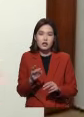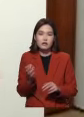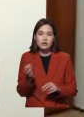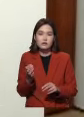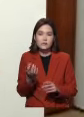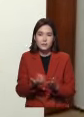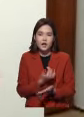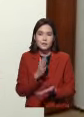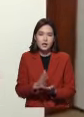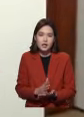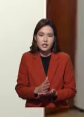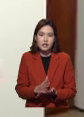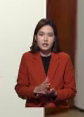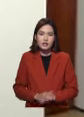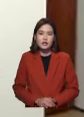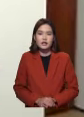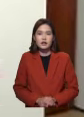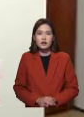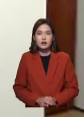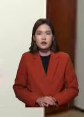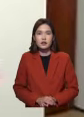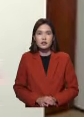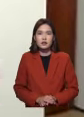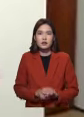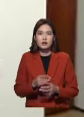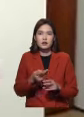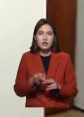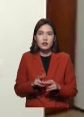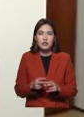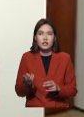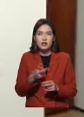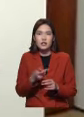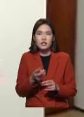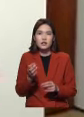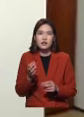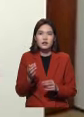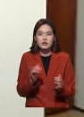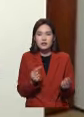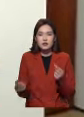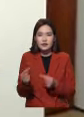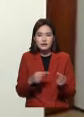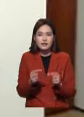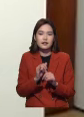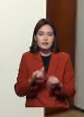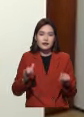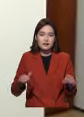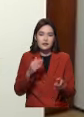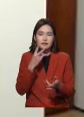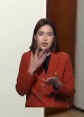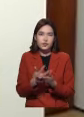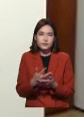Ал ең ұзын осы міне құрлық, ал шекара өзіміздің еліміздің